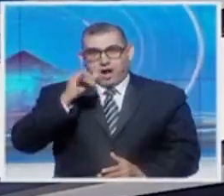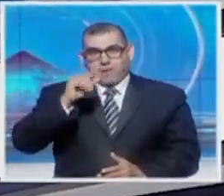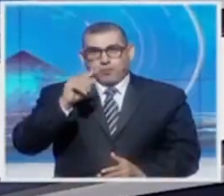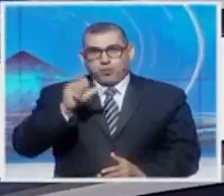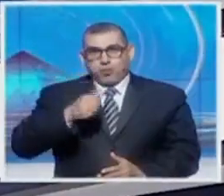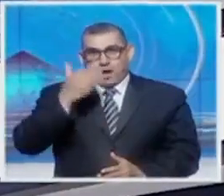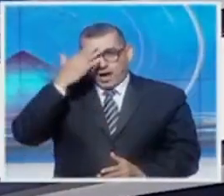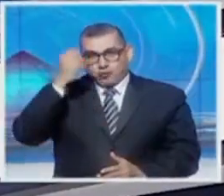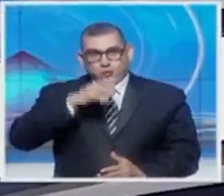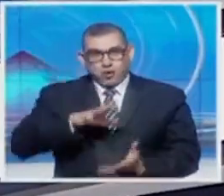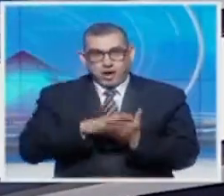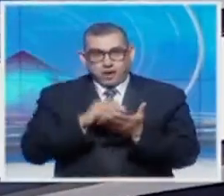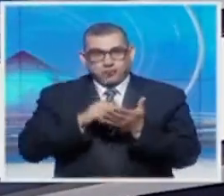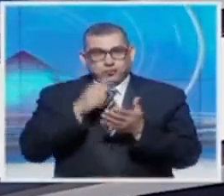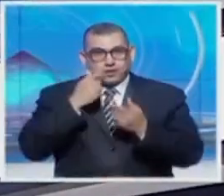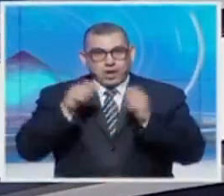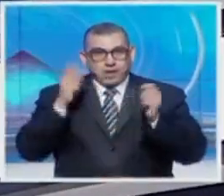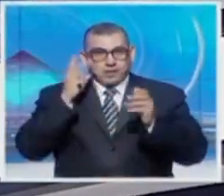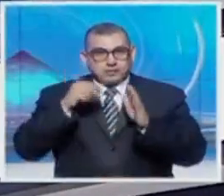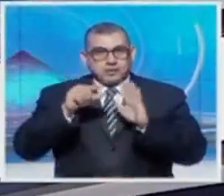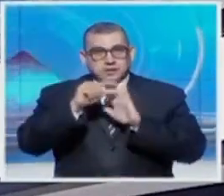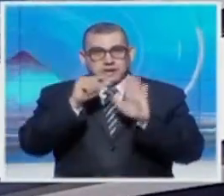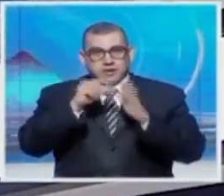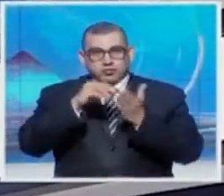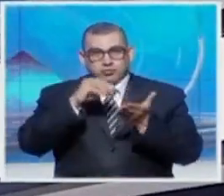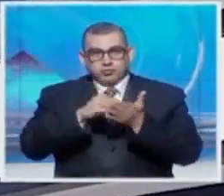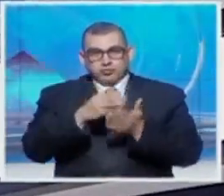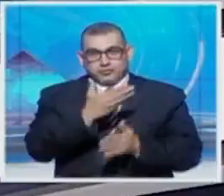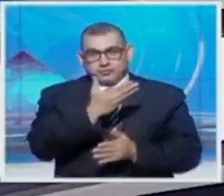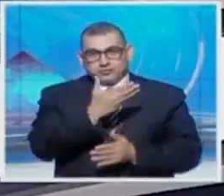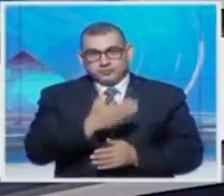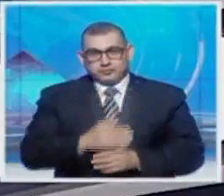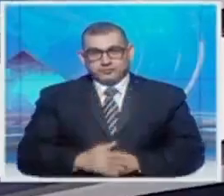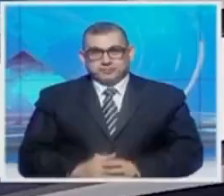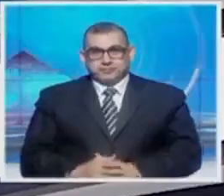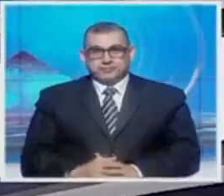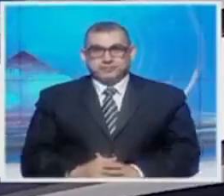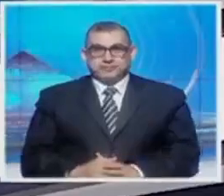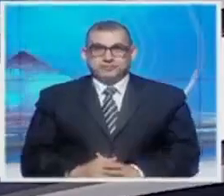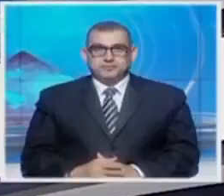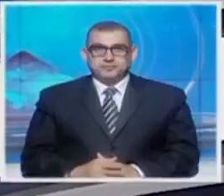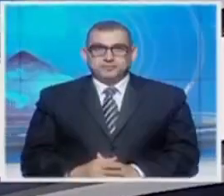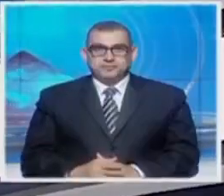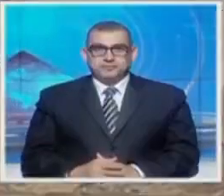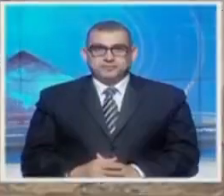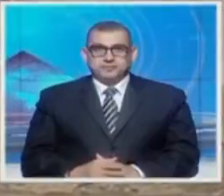أهلا بحضراتكم كل مشاهدينا الكرام. هذه النشرة نستهلها بالعناوين: